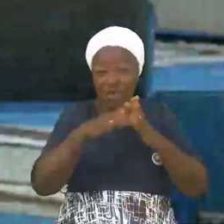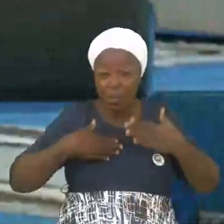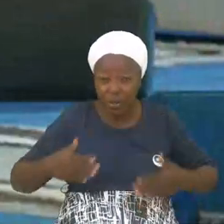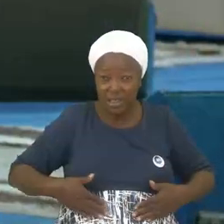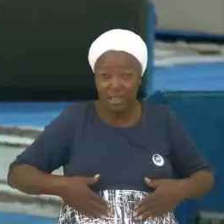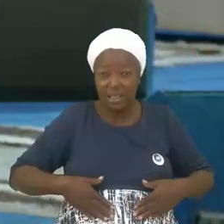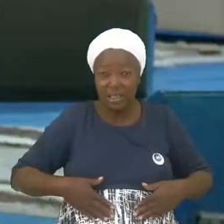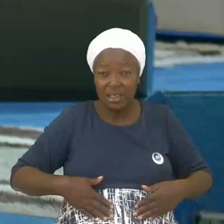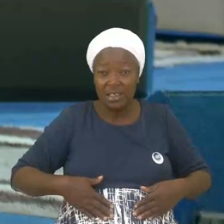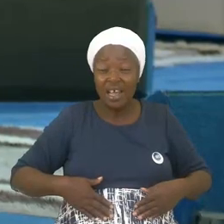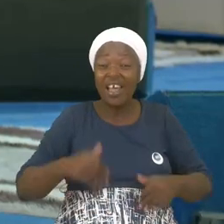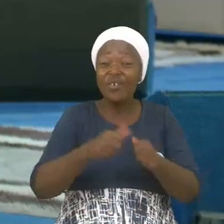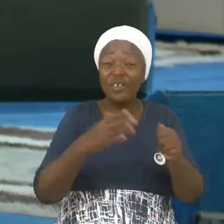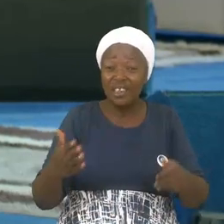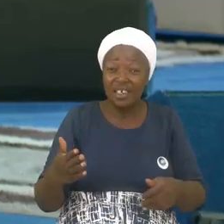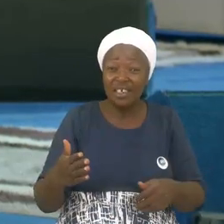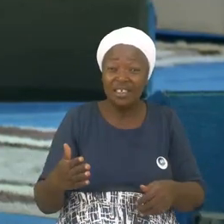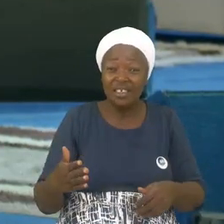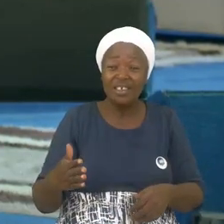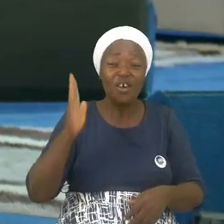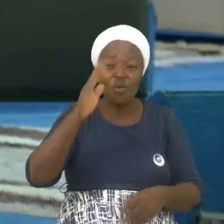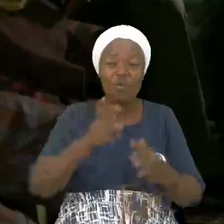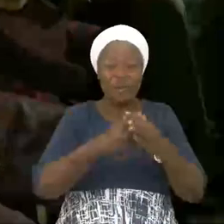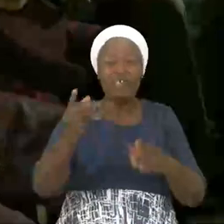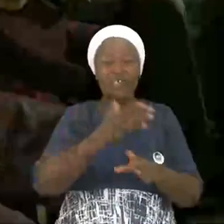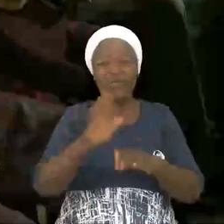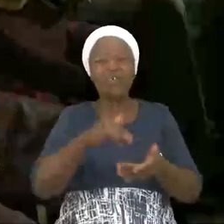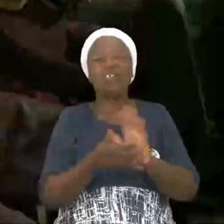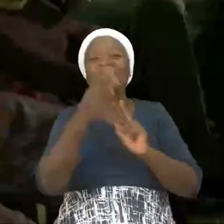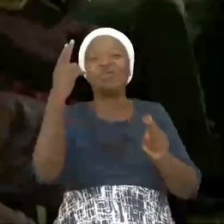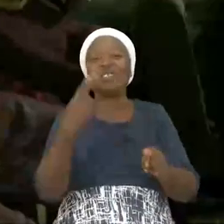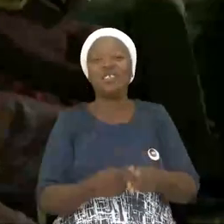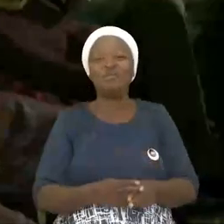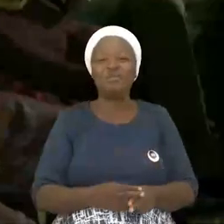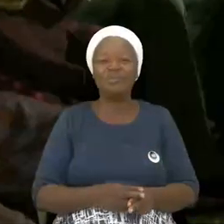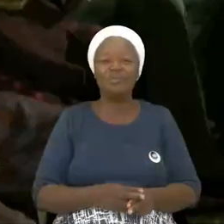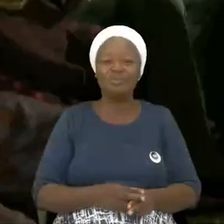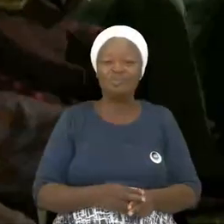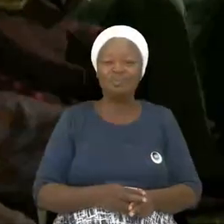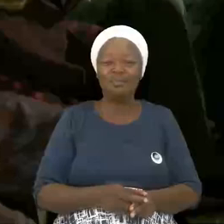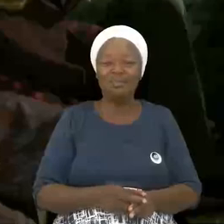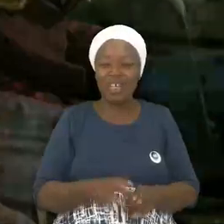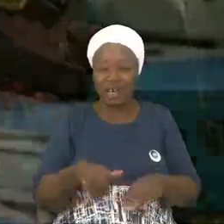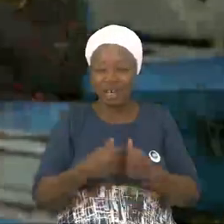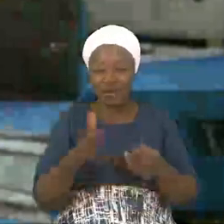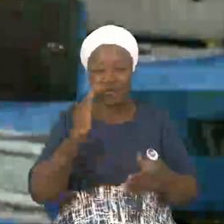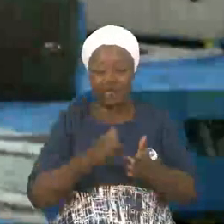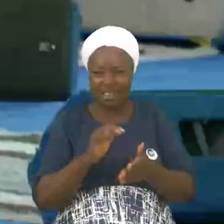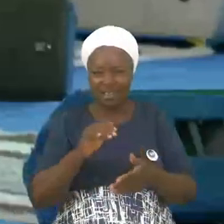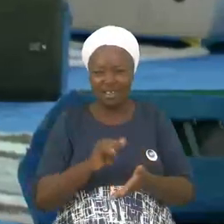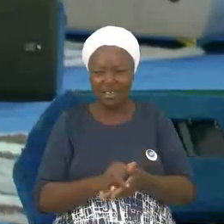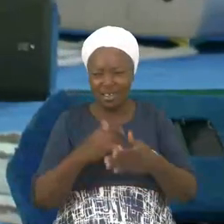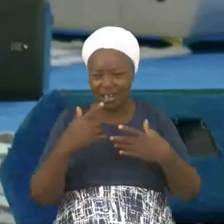là-bas, toutes les infirmités là-bas, dans ton corps, tout va disparaître.